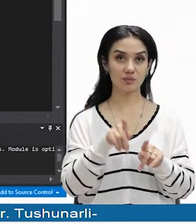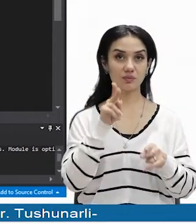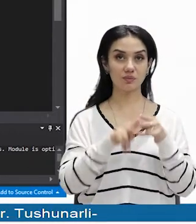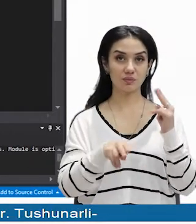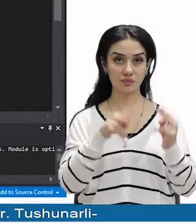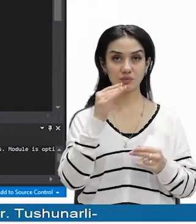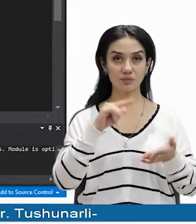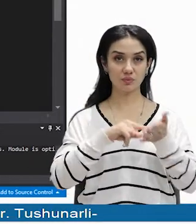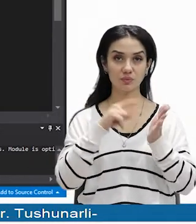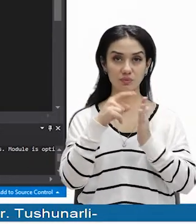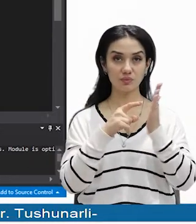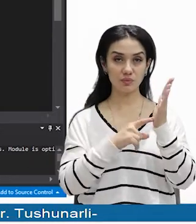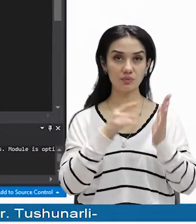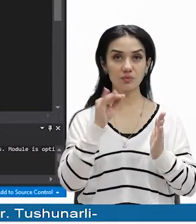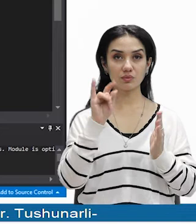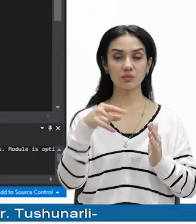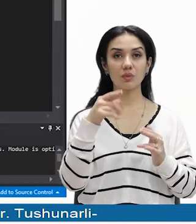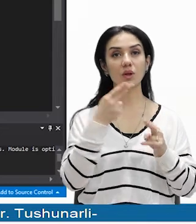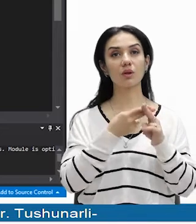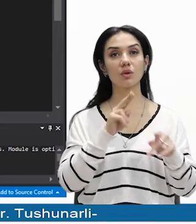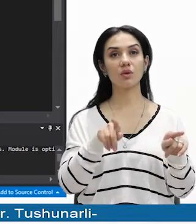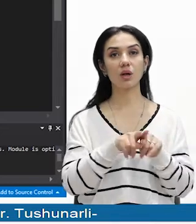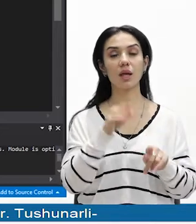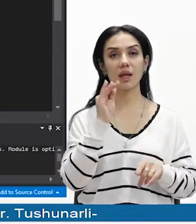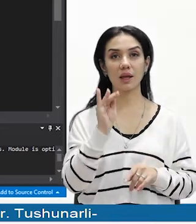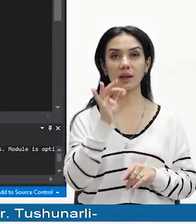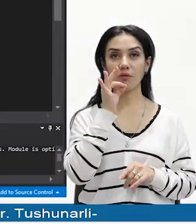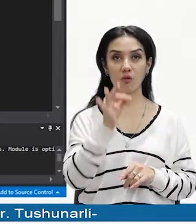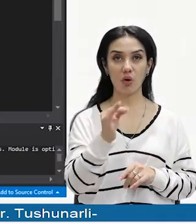to'g'rimi? Nuqta virgul. Aks holda